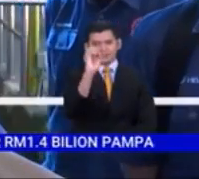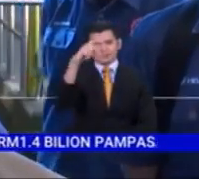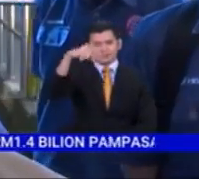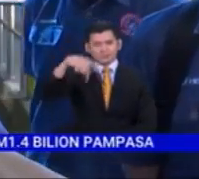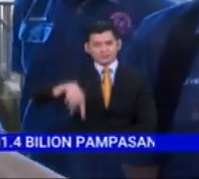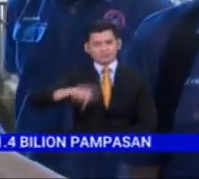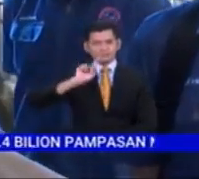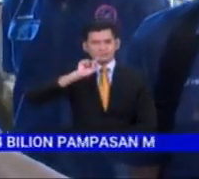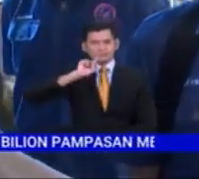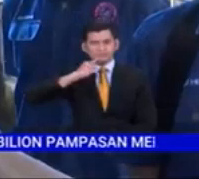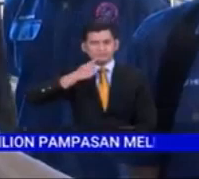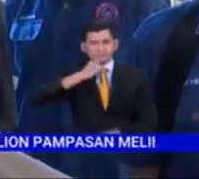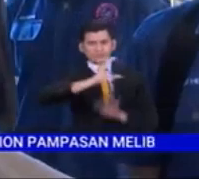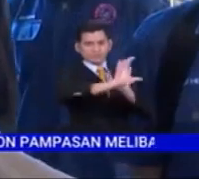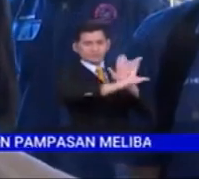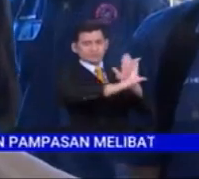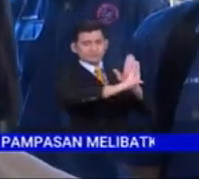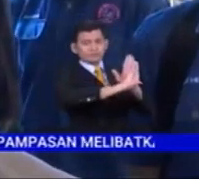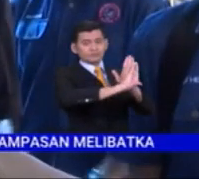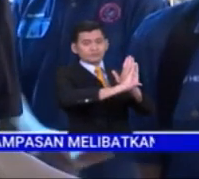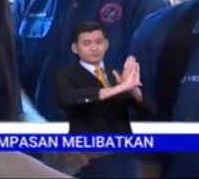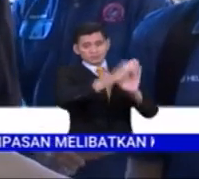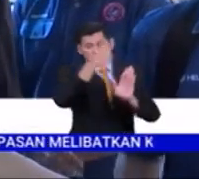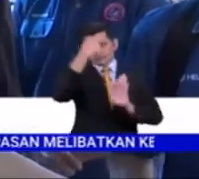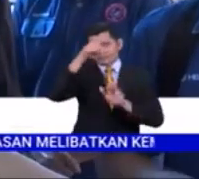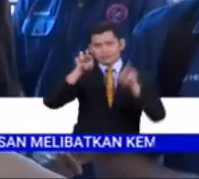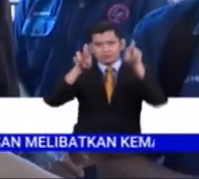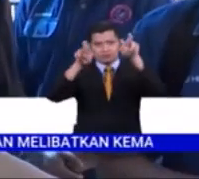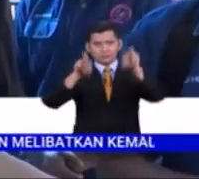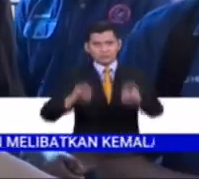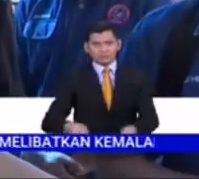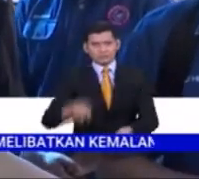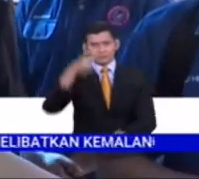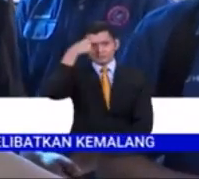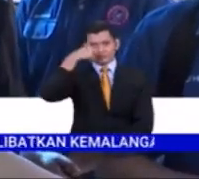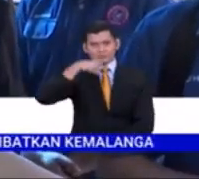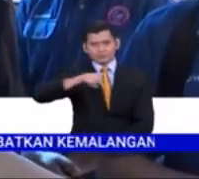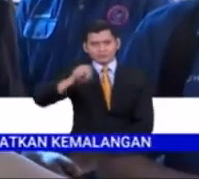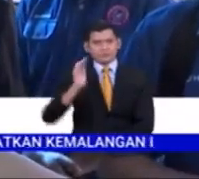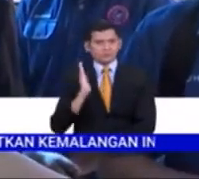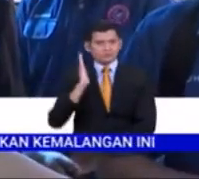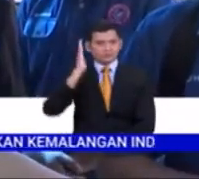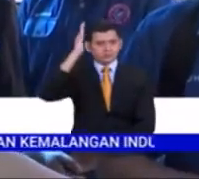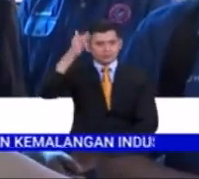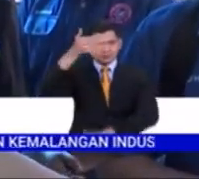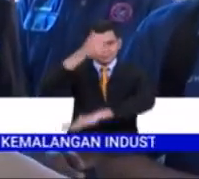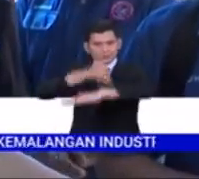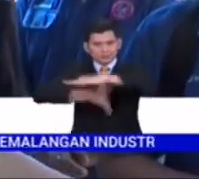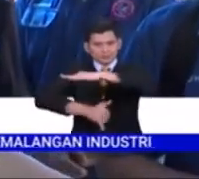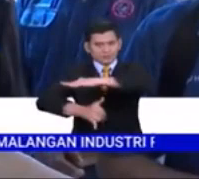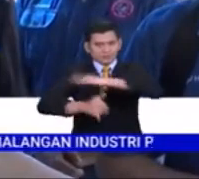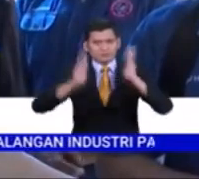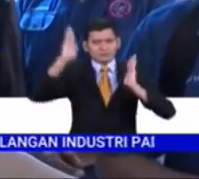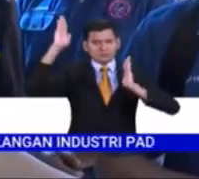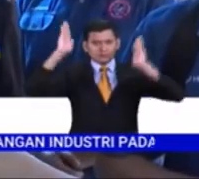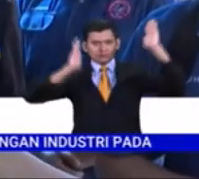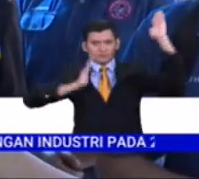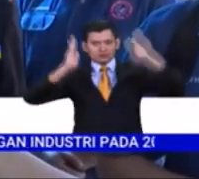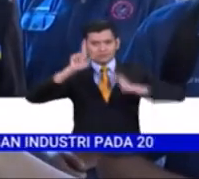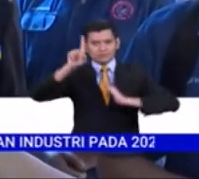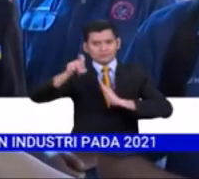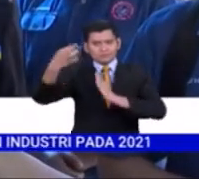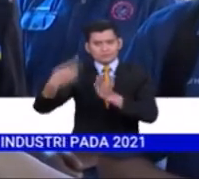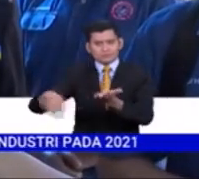ketat. Contohnya untuk warga negara Thailand yang akan masuk ke Malaysia, mereka perlu daftar